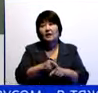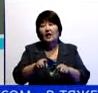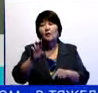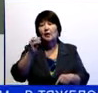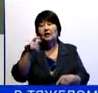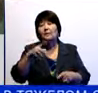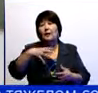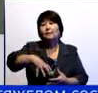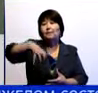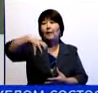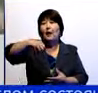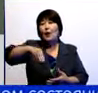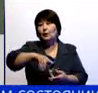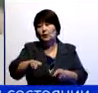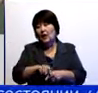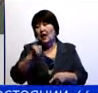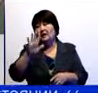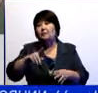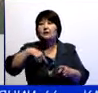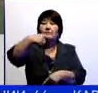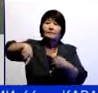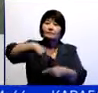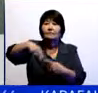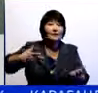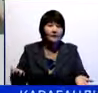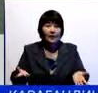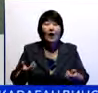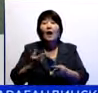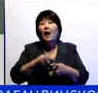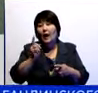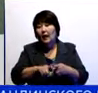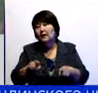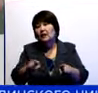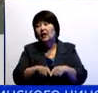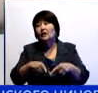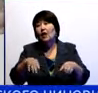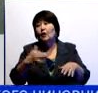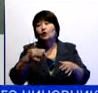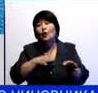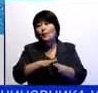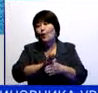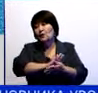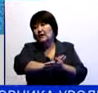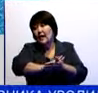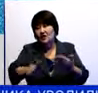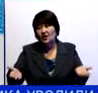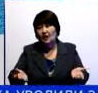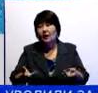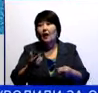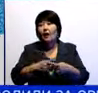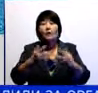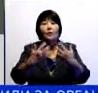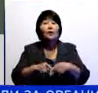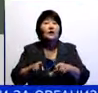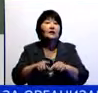и как пылесос. Но он в одном месте только циркулирует. А нет такого, чтобы полностью очищал. Этот агрегат он будет, не будет